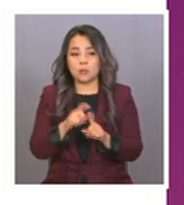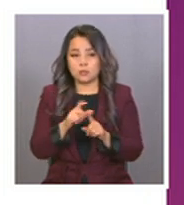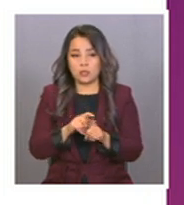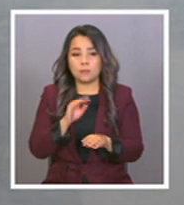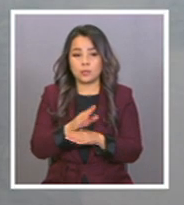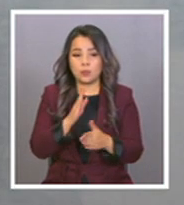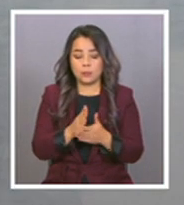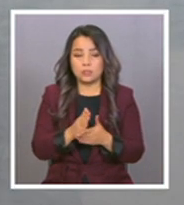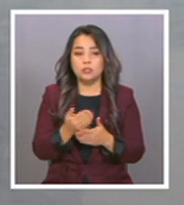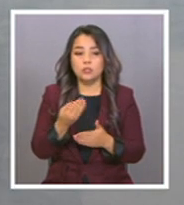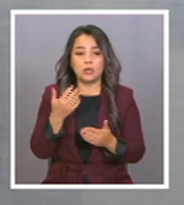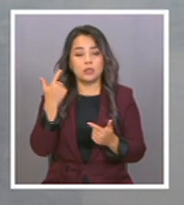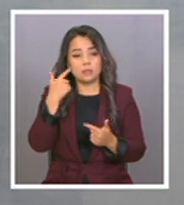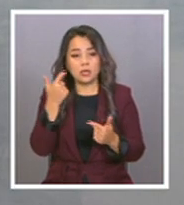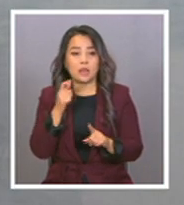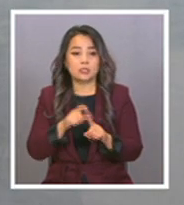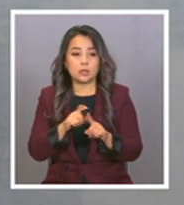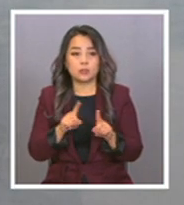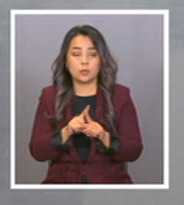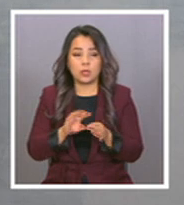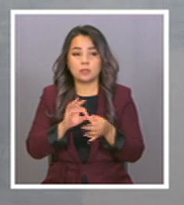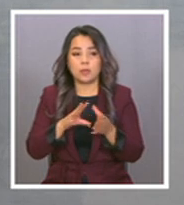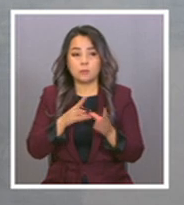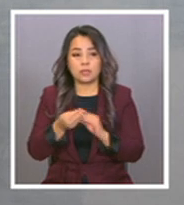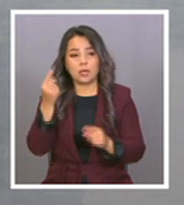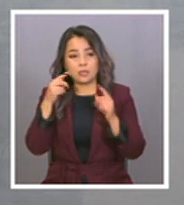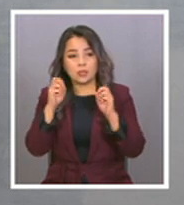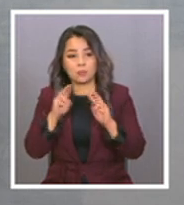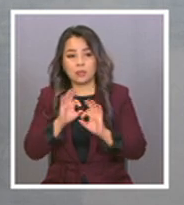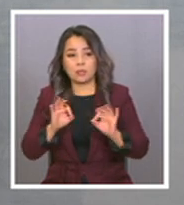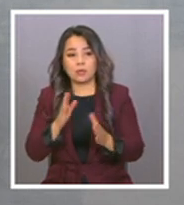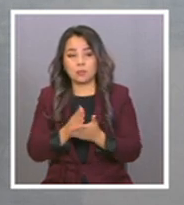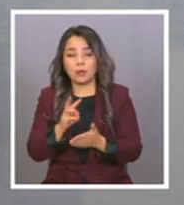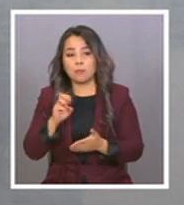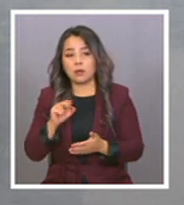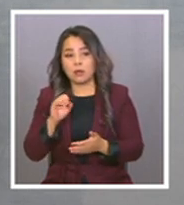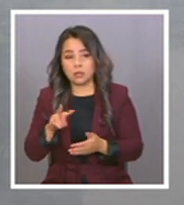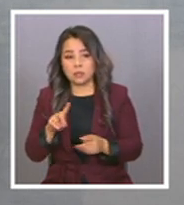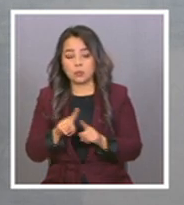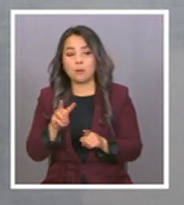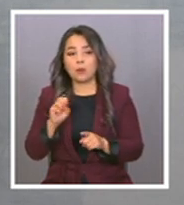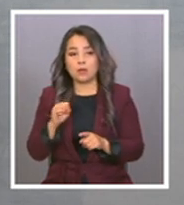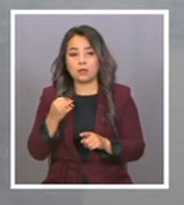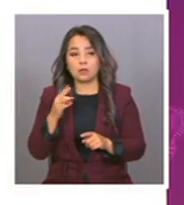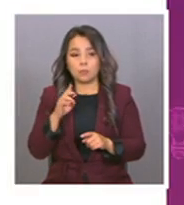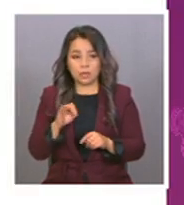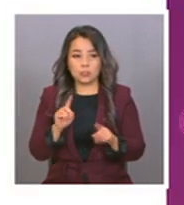шешендік сөздерінің идеясын талдайсыздар. Сіздерге мақал және Майқы бидің шешендік сөздері